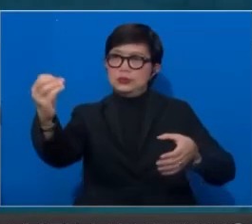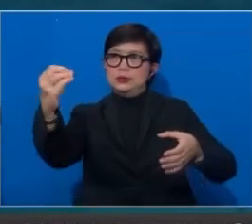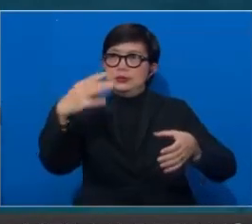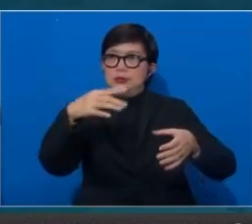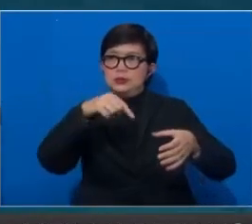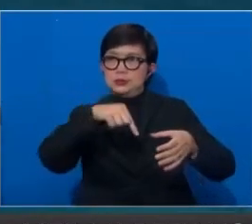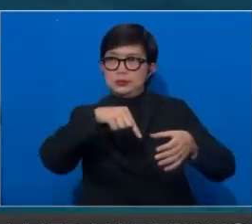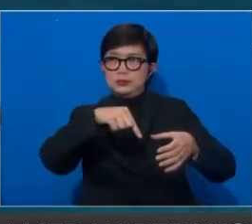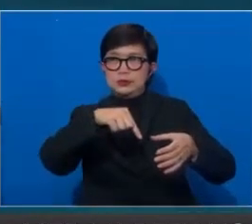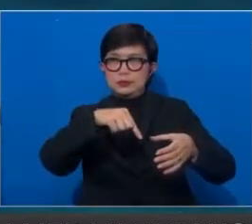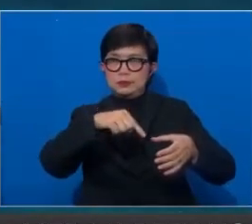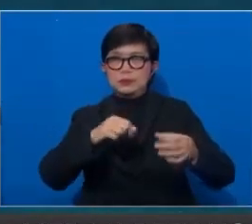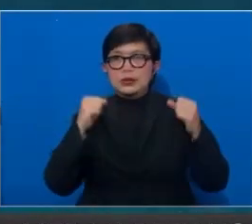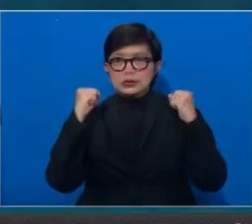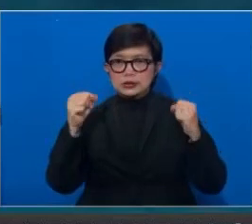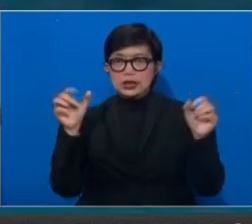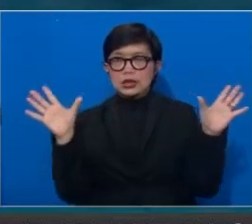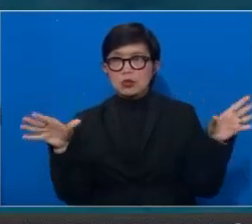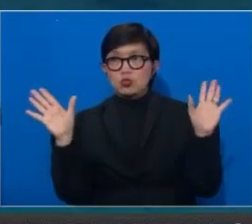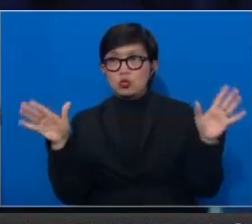cukup agar kesehatan burung terjaga.